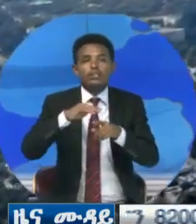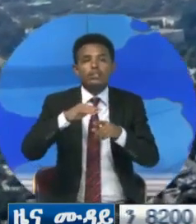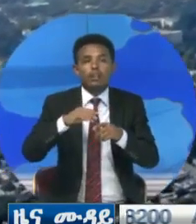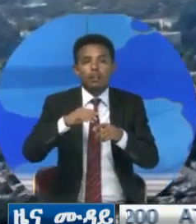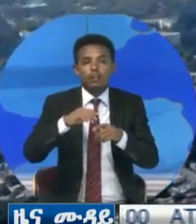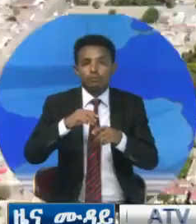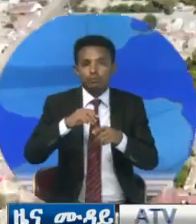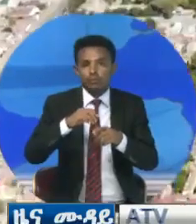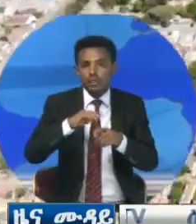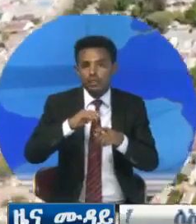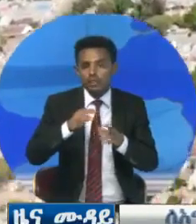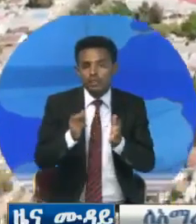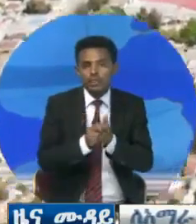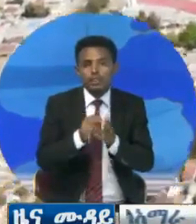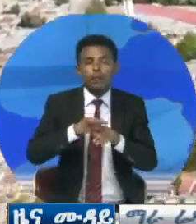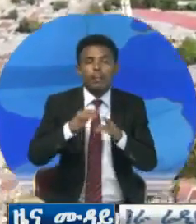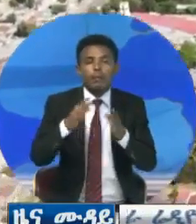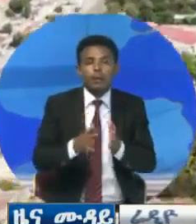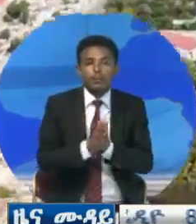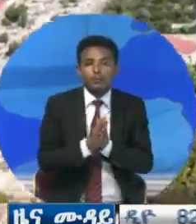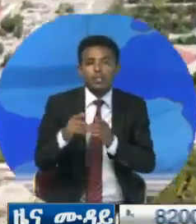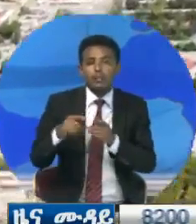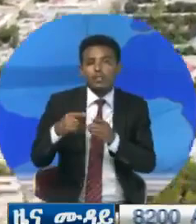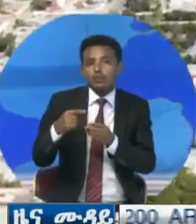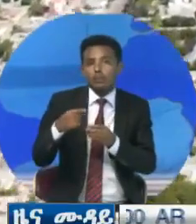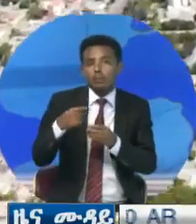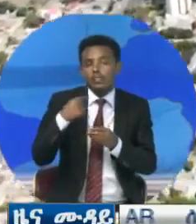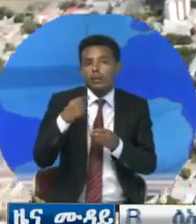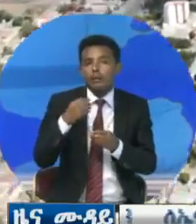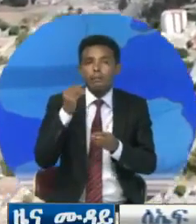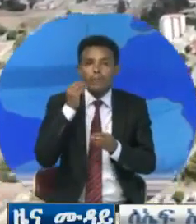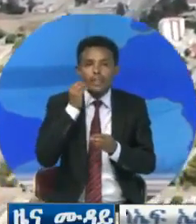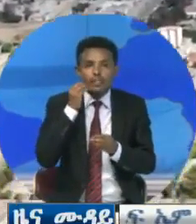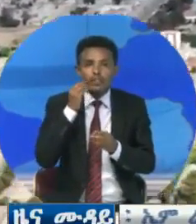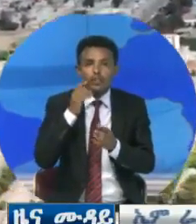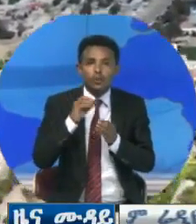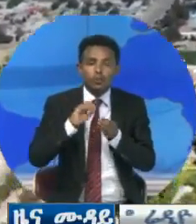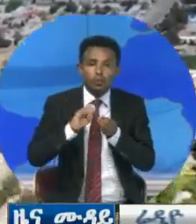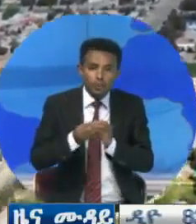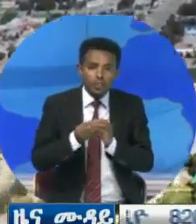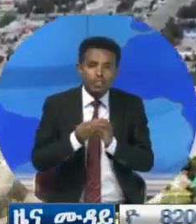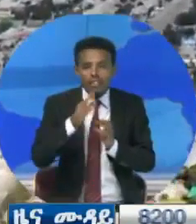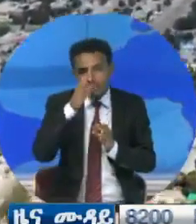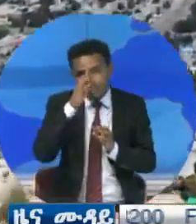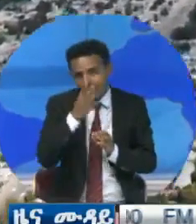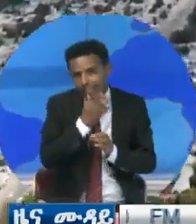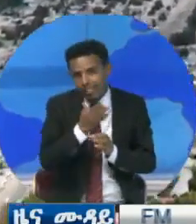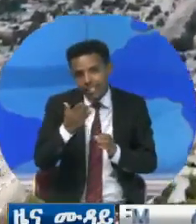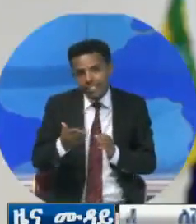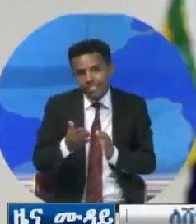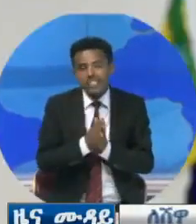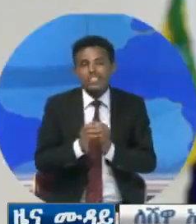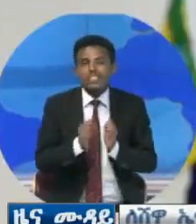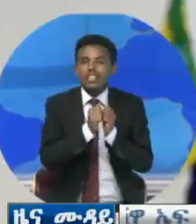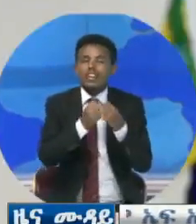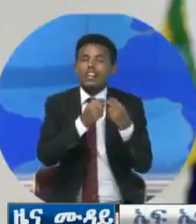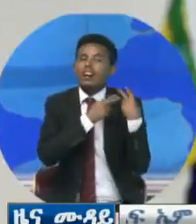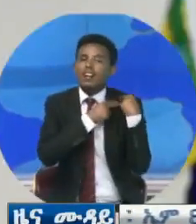በይዞታው በአጥር ክልሉ በሱ የቤት ቁጥር ለተፈጠረ ነገር የጋራ ኃላፊነት